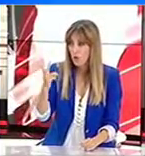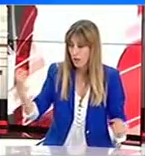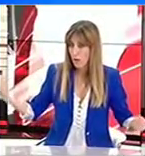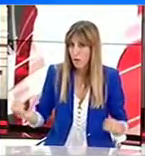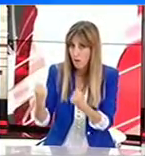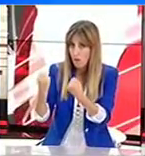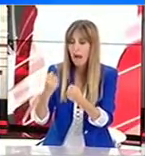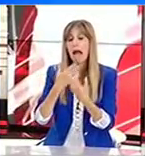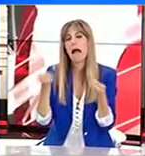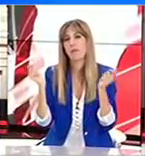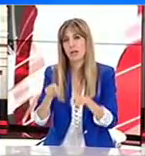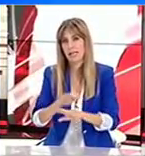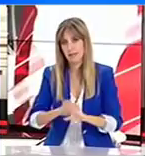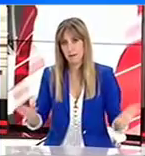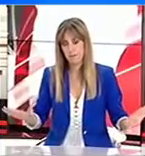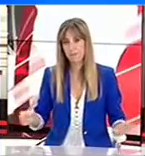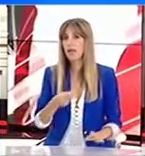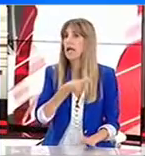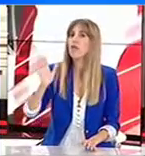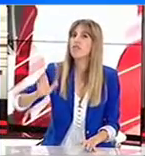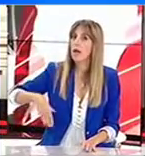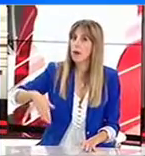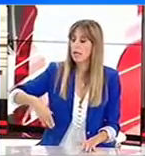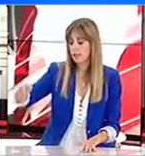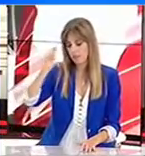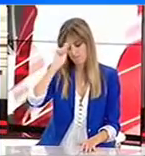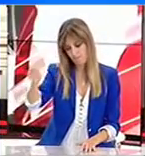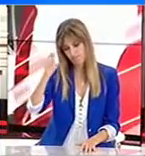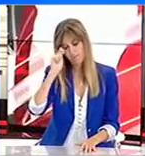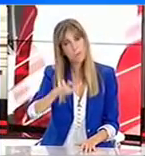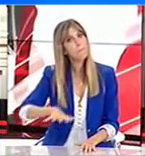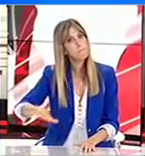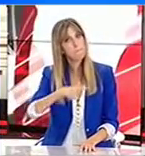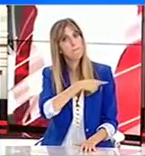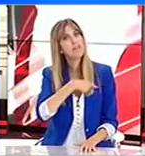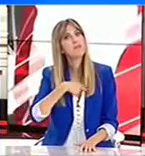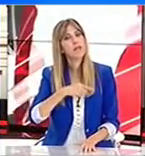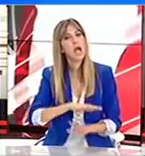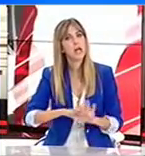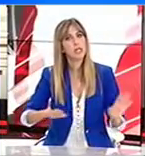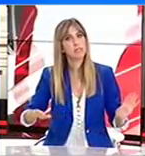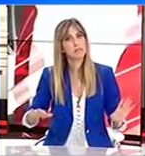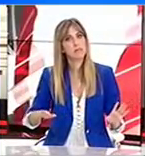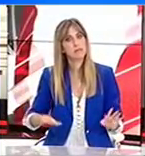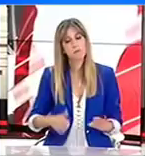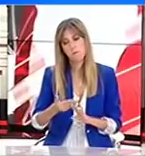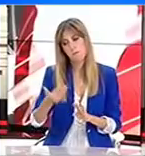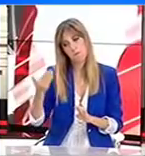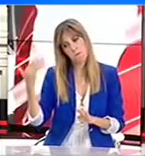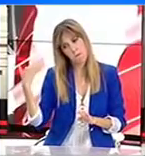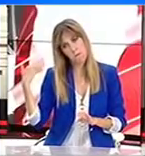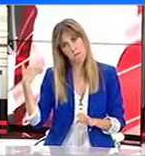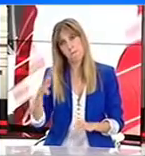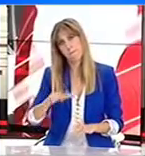περιφερειάρχη ο οποίος είναι εξαιρετικά ικανός και έχει αποδεδειγμένα το διάστημα που ήταν περιφερειάρχης και